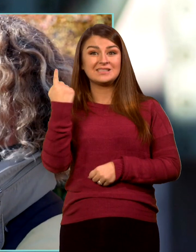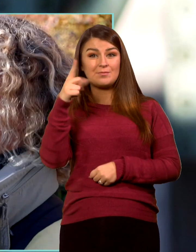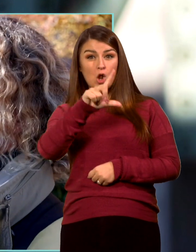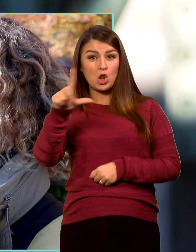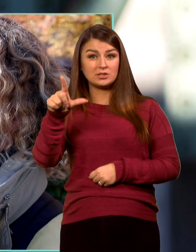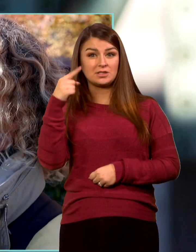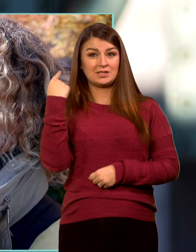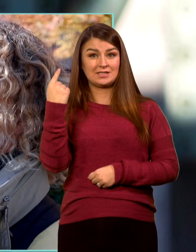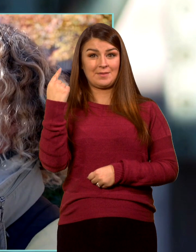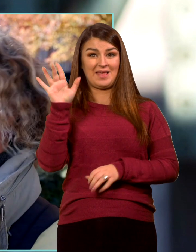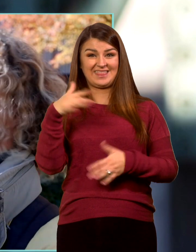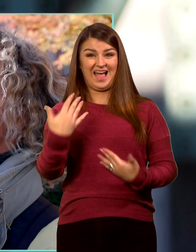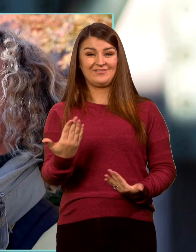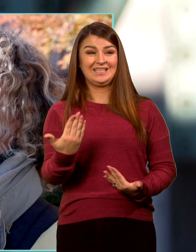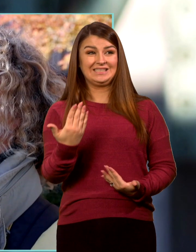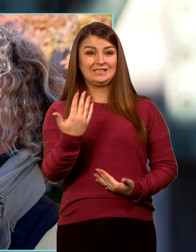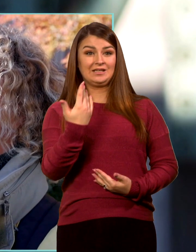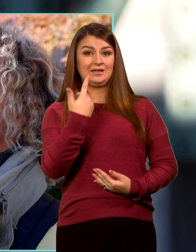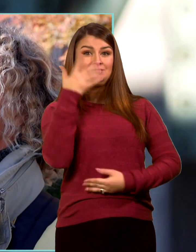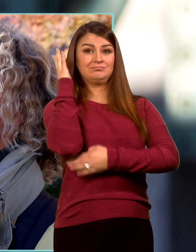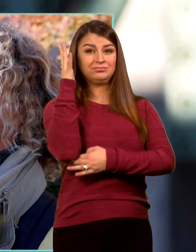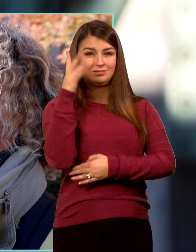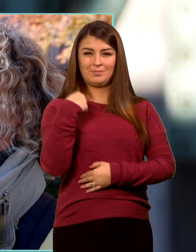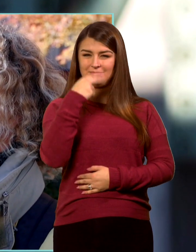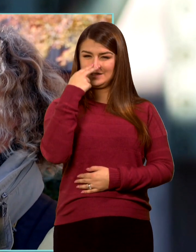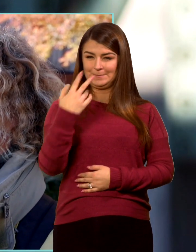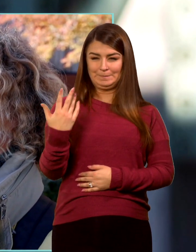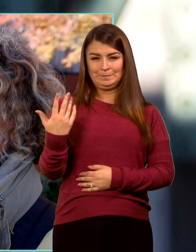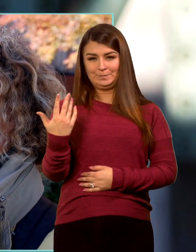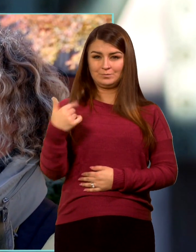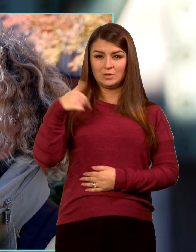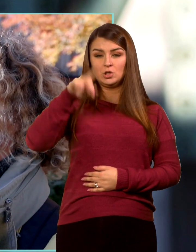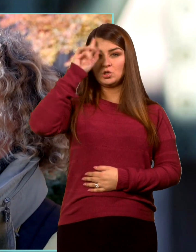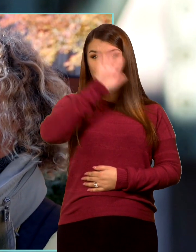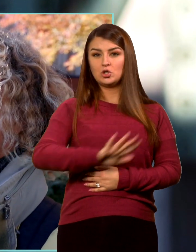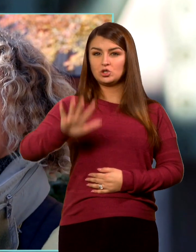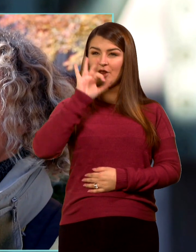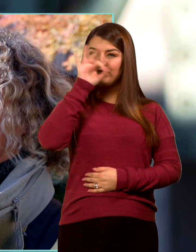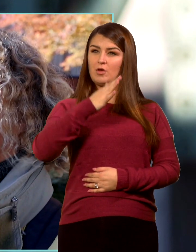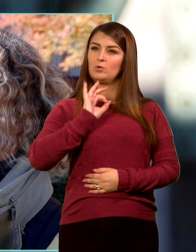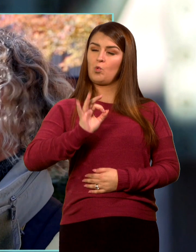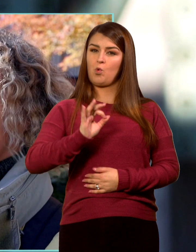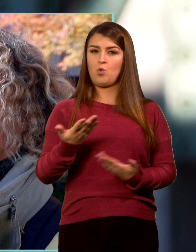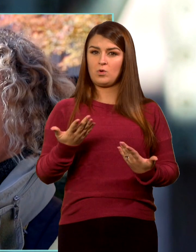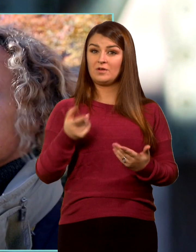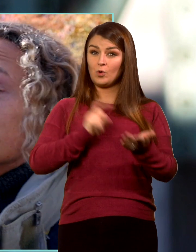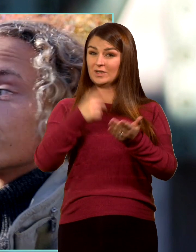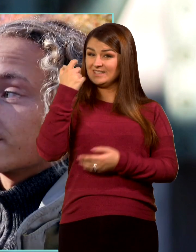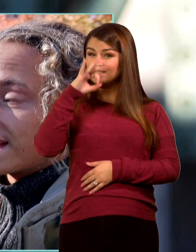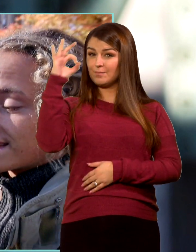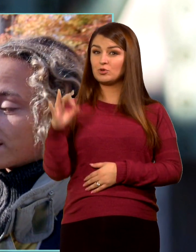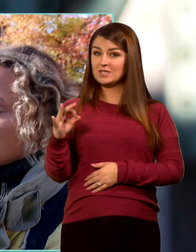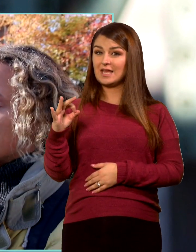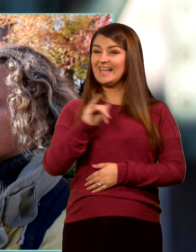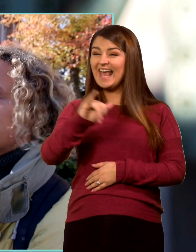eben gar nicht mehr zu Wort kommen darf, habe ich halt nicht das Gefühl, dass es in Zukunft einfach Deutschland gut tut, weil da werden sich die 20%, jeder